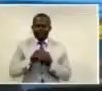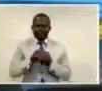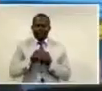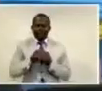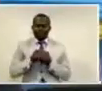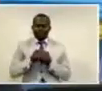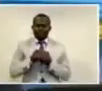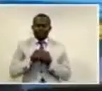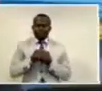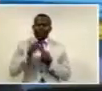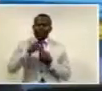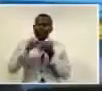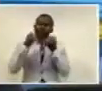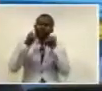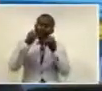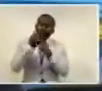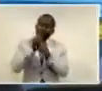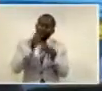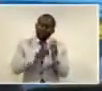executive yababwiye ko mugira gute